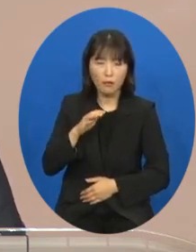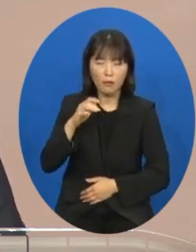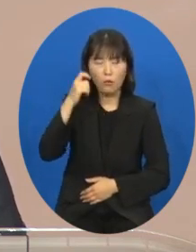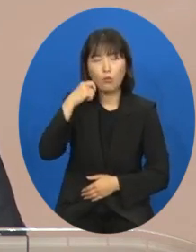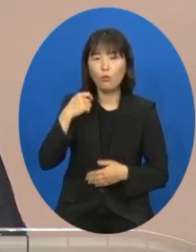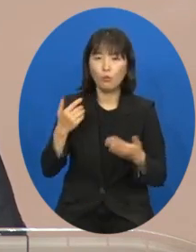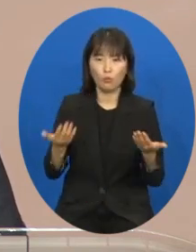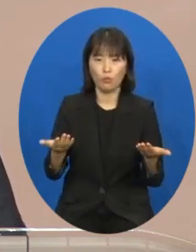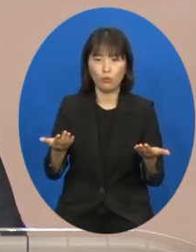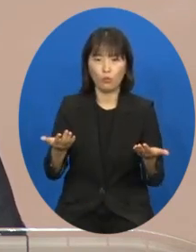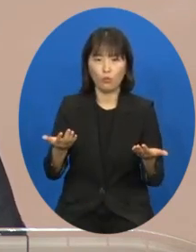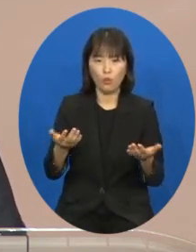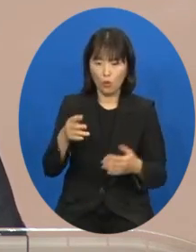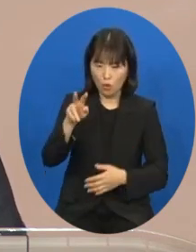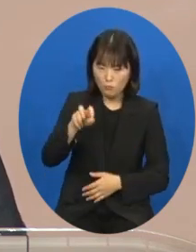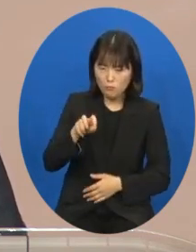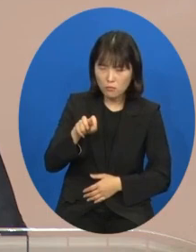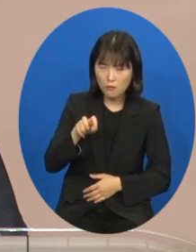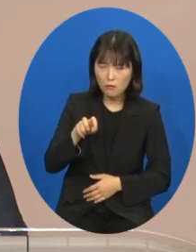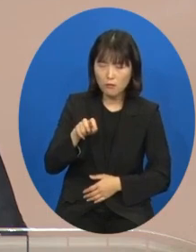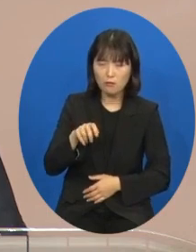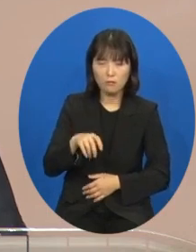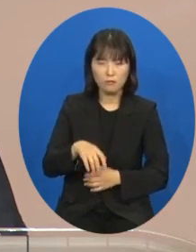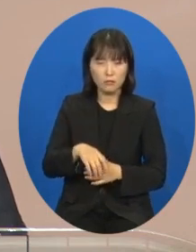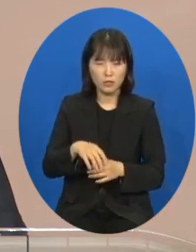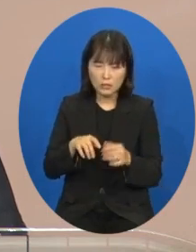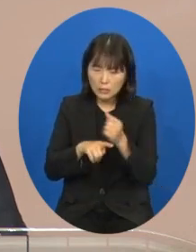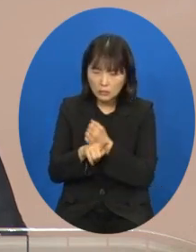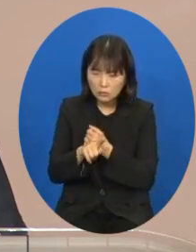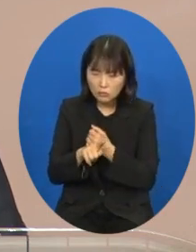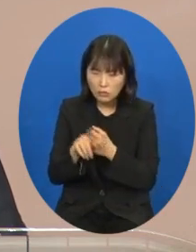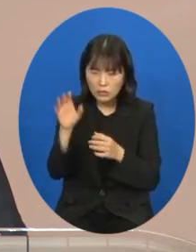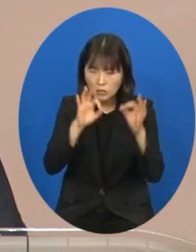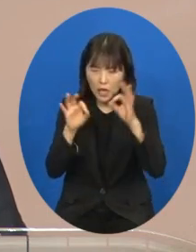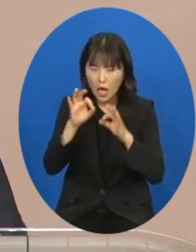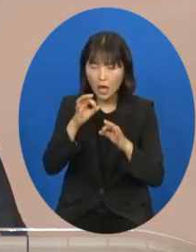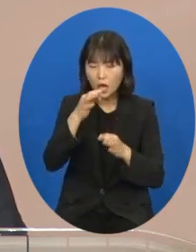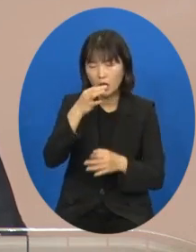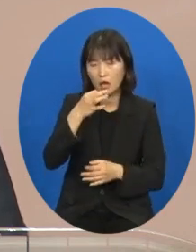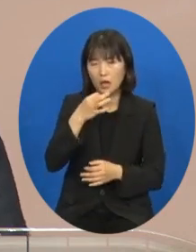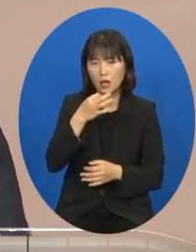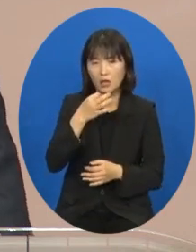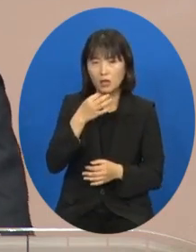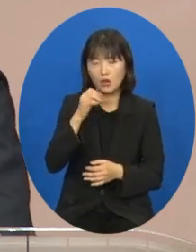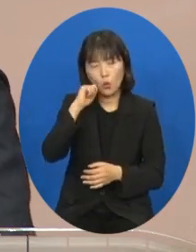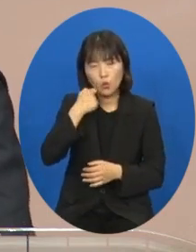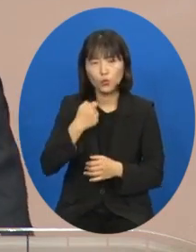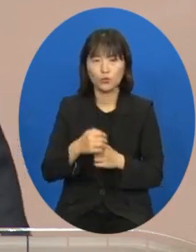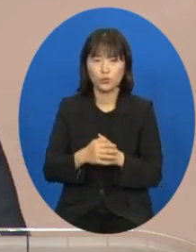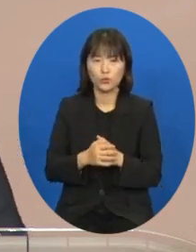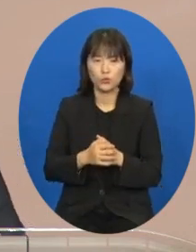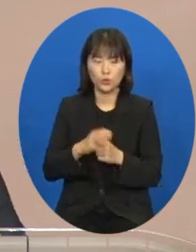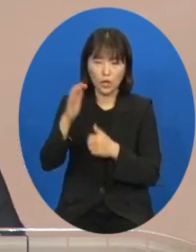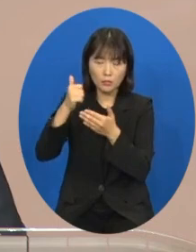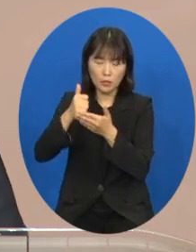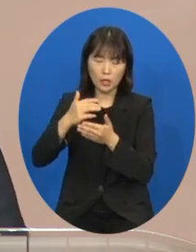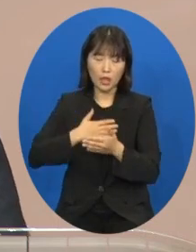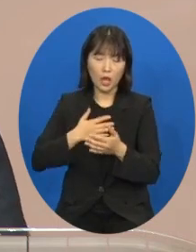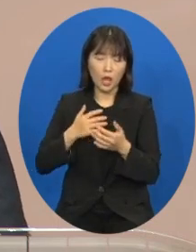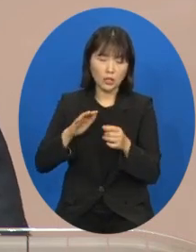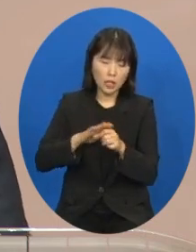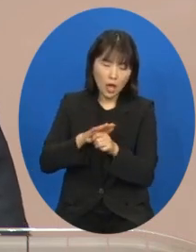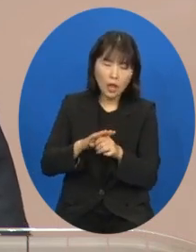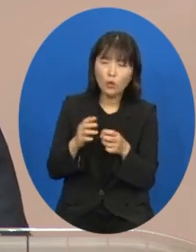않았습니다. 미워하고 싶지도 그럴 만한 이유도 찾을 수 없었습니다. 하나님께서 나를 어떻게